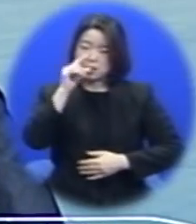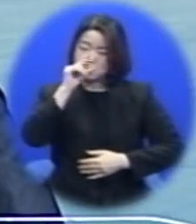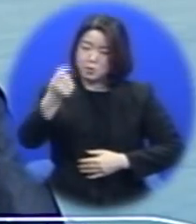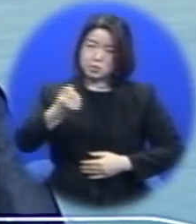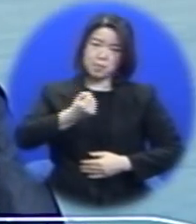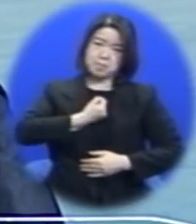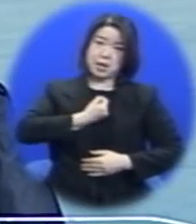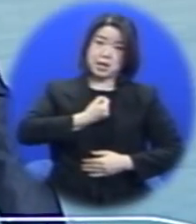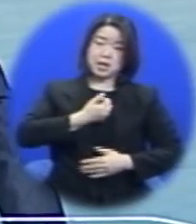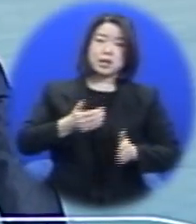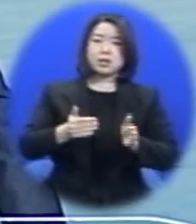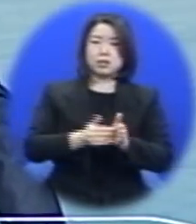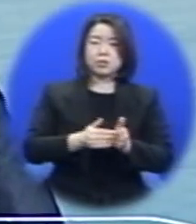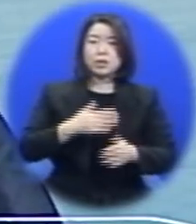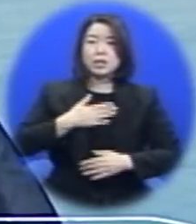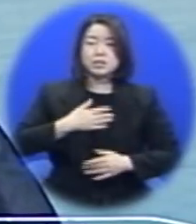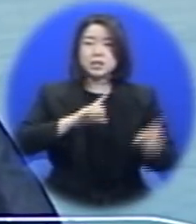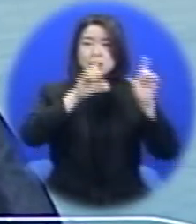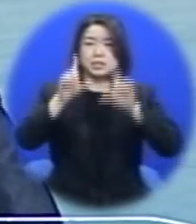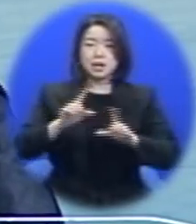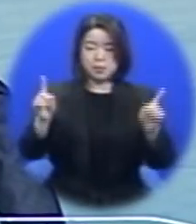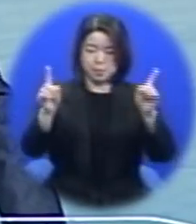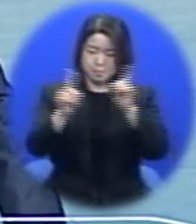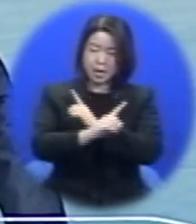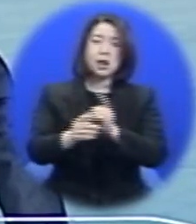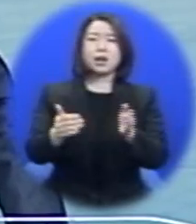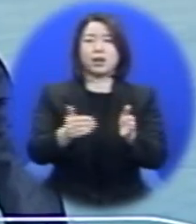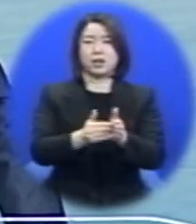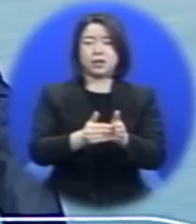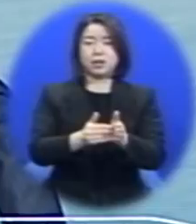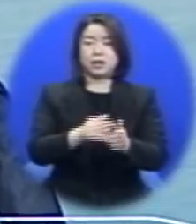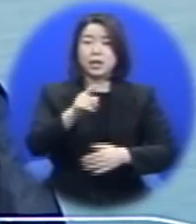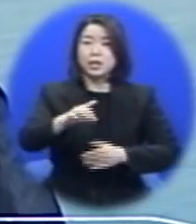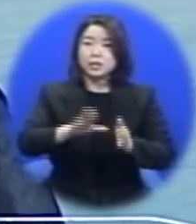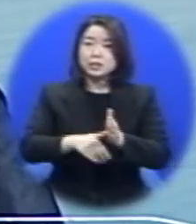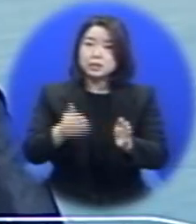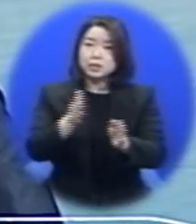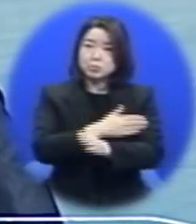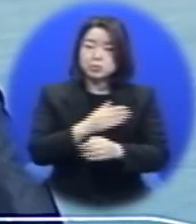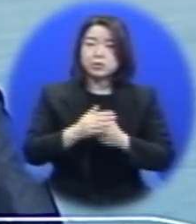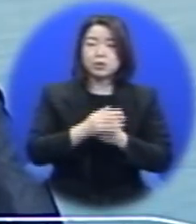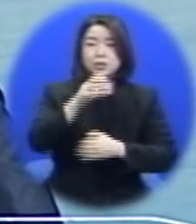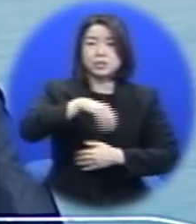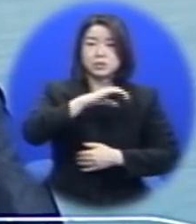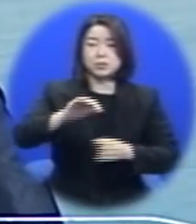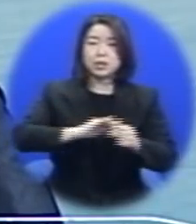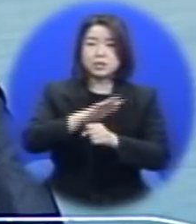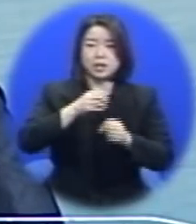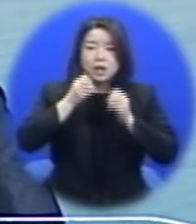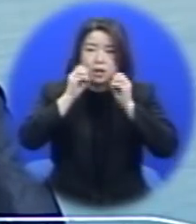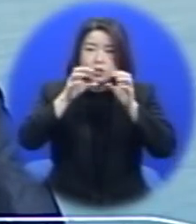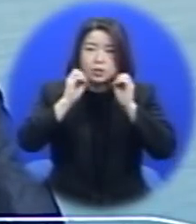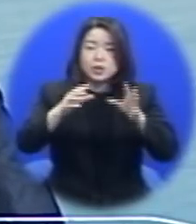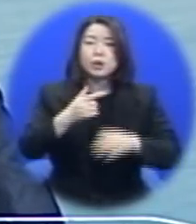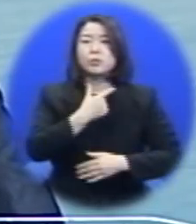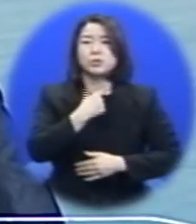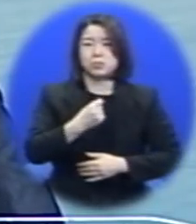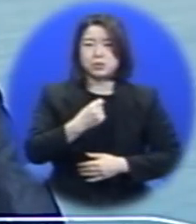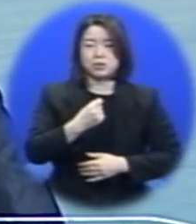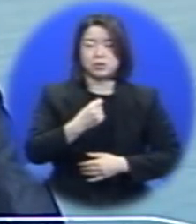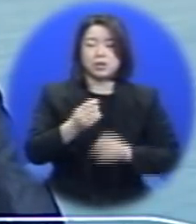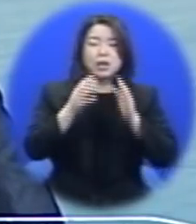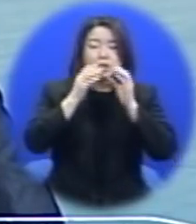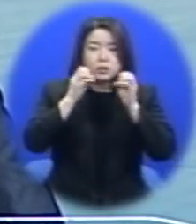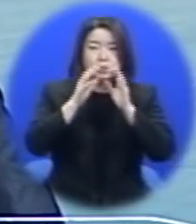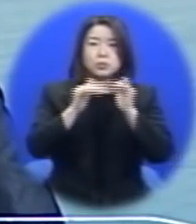박혔었고 저의 삶은 뒤바뀌게 되었습니다. 그때부터 십자가의 사랑을 전하고 싶어서 전도자가 되었습니다.